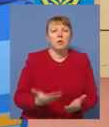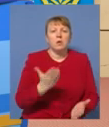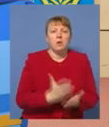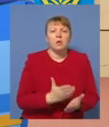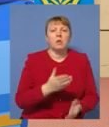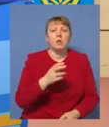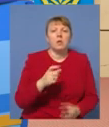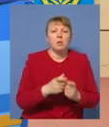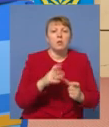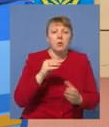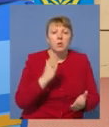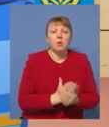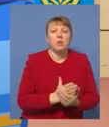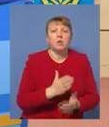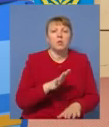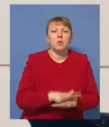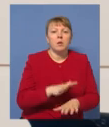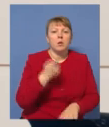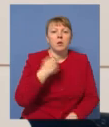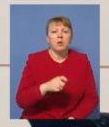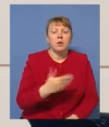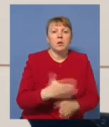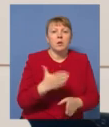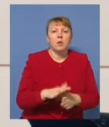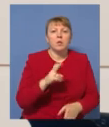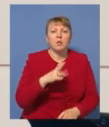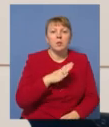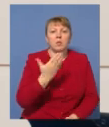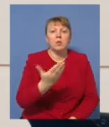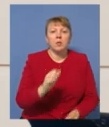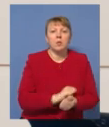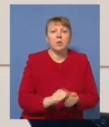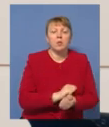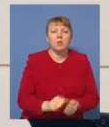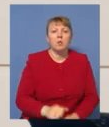ваши персональные данные, банк никогда не даст кредит без ваших